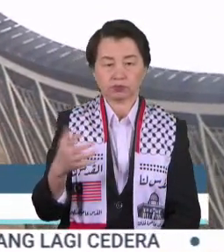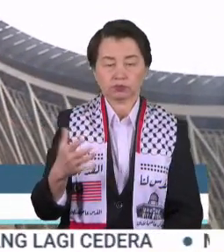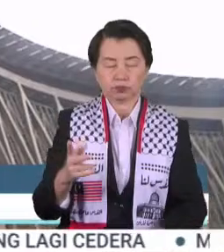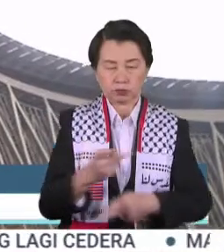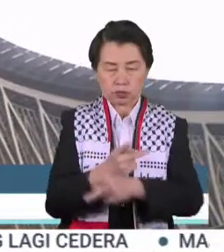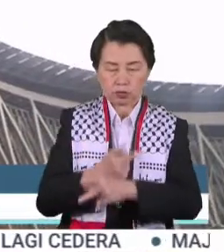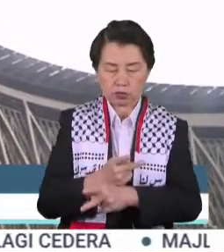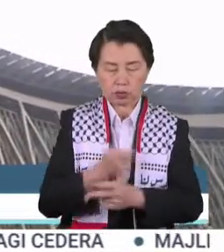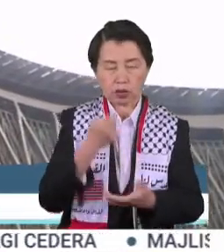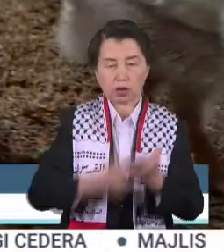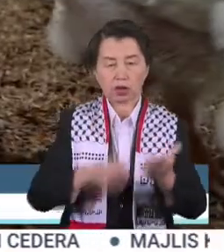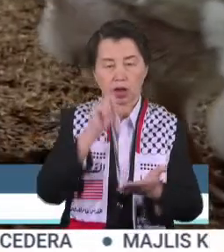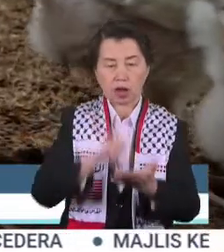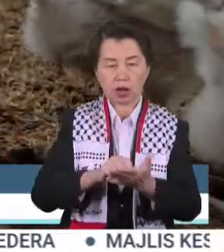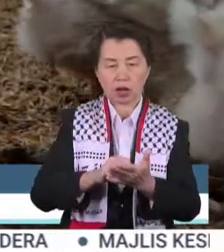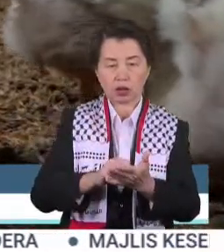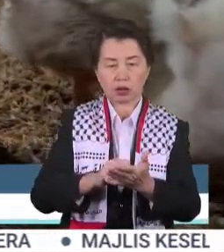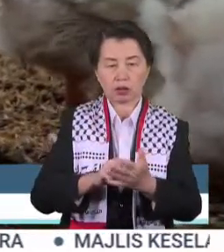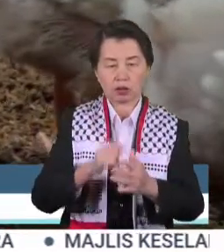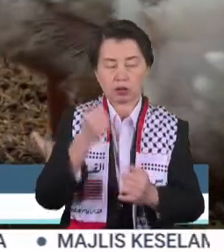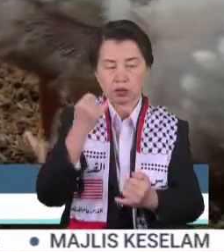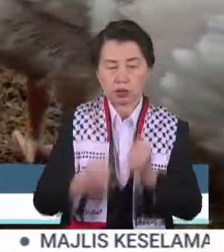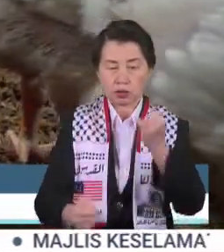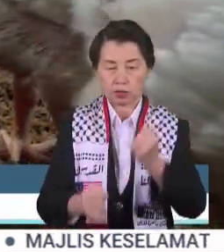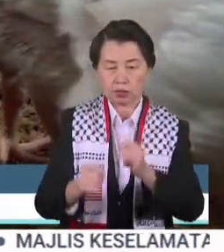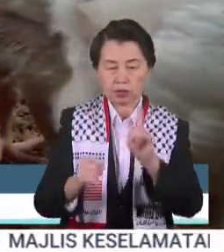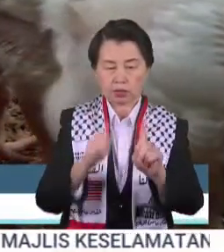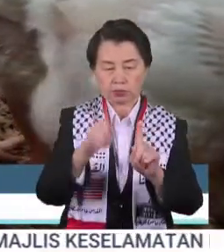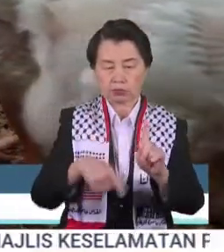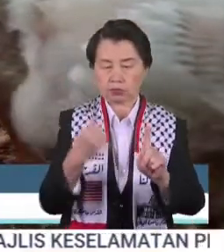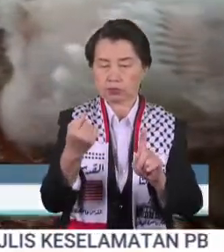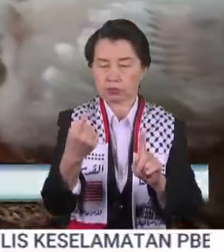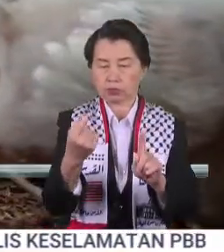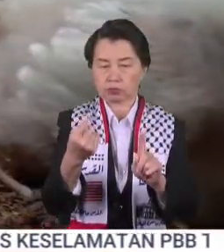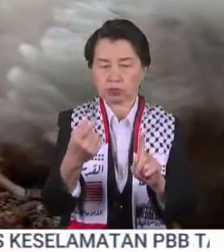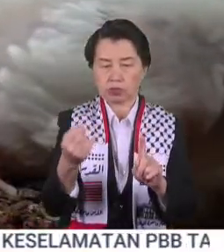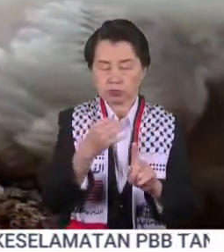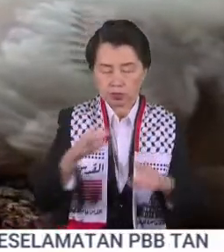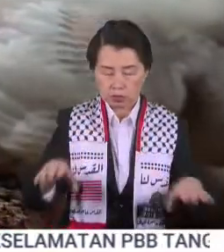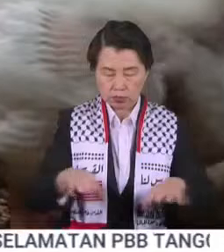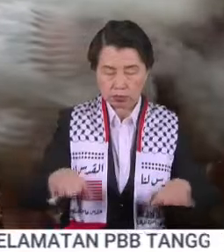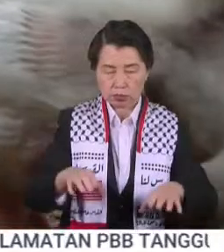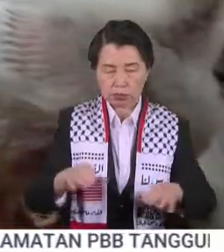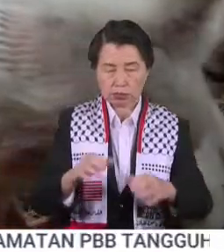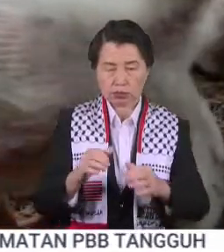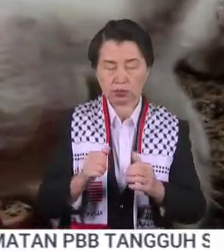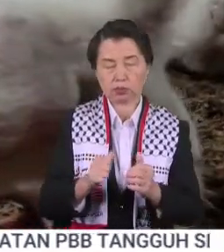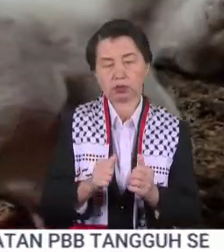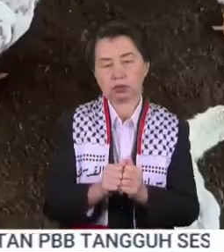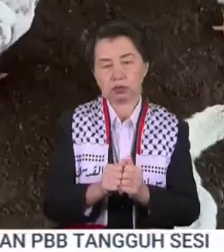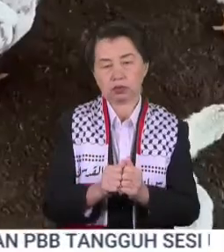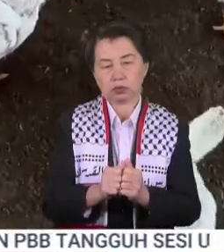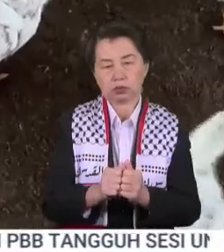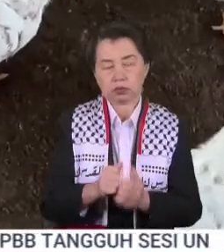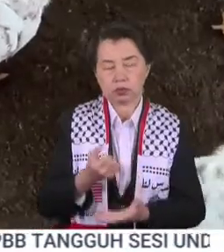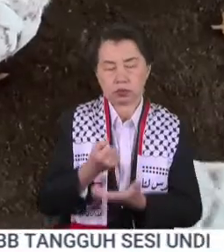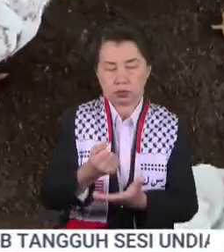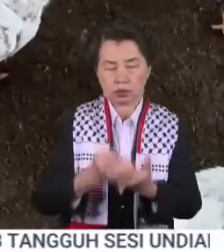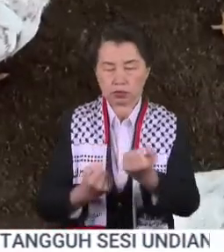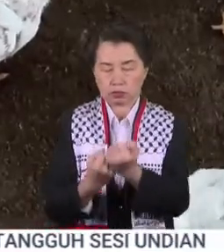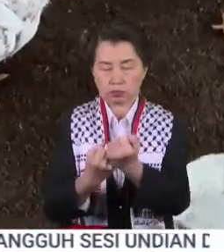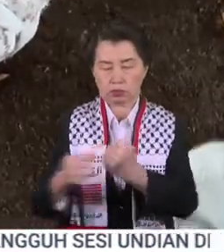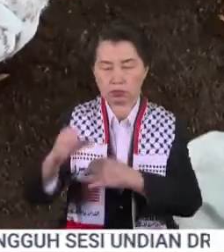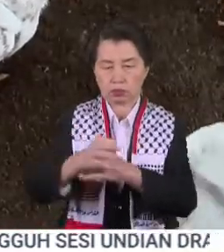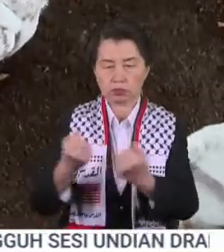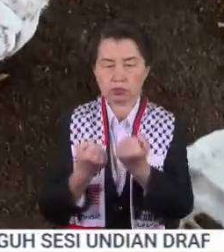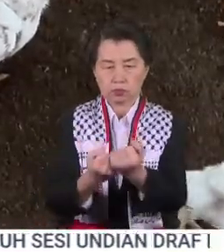Kawalan harga ayam ditamatkan berkuat kuasa 1 November lalu. Langkah dilaksana bagi memperkasa agihan subsidi